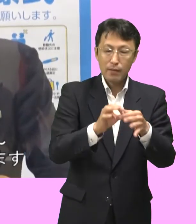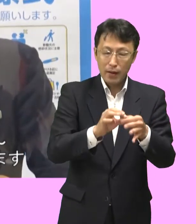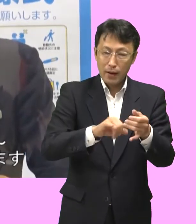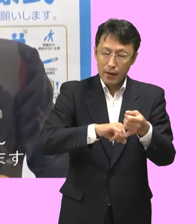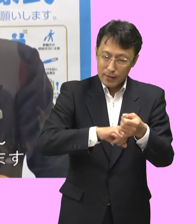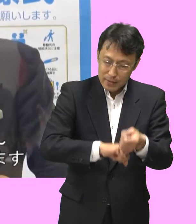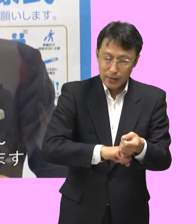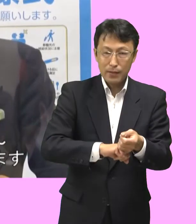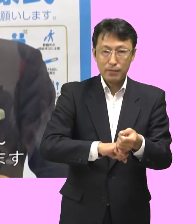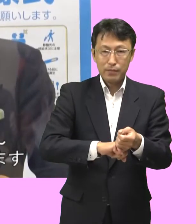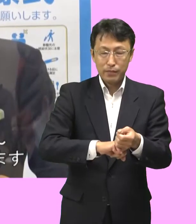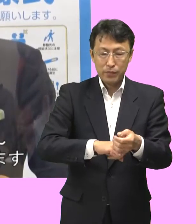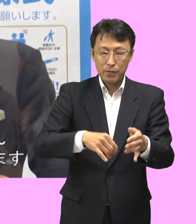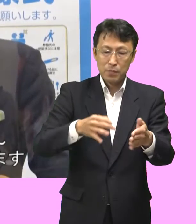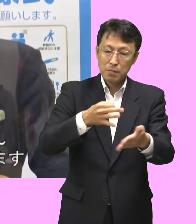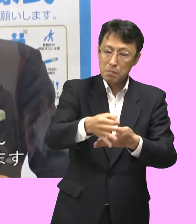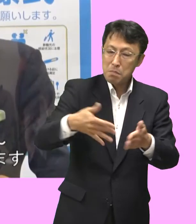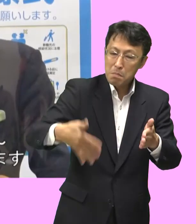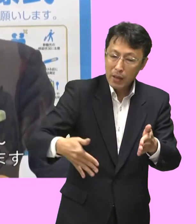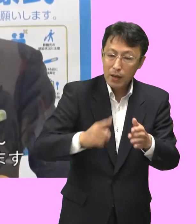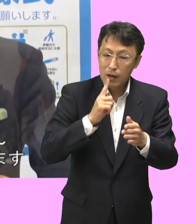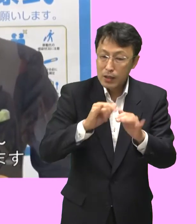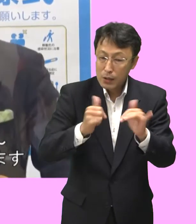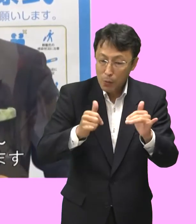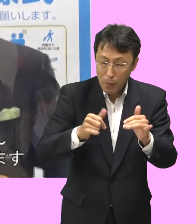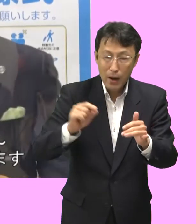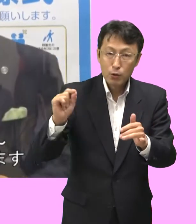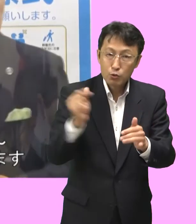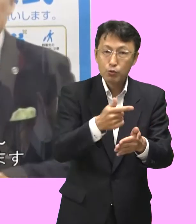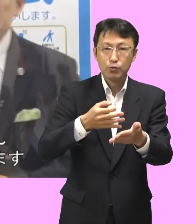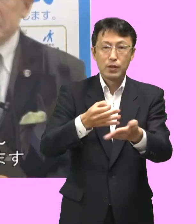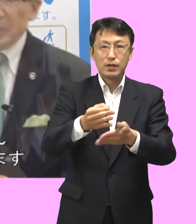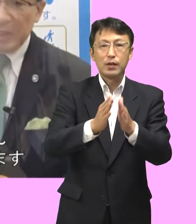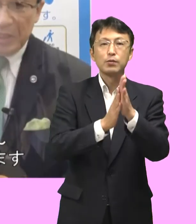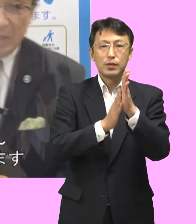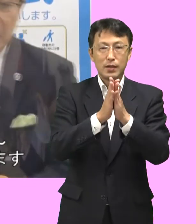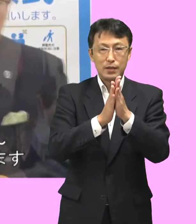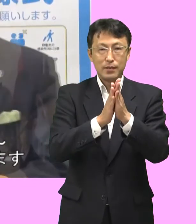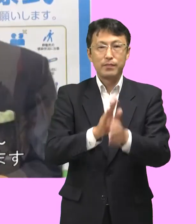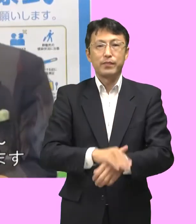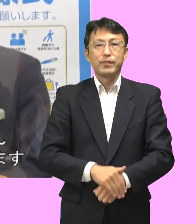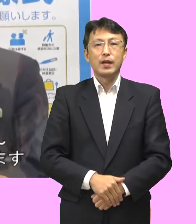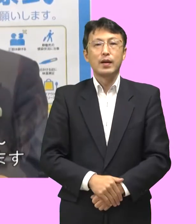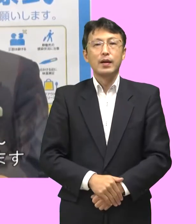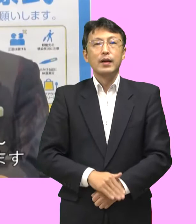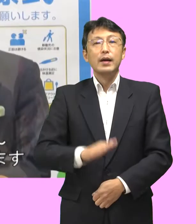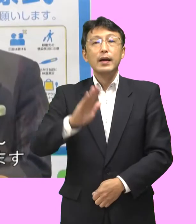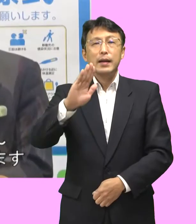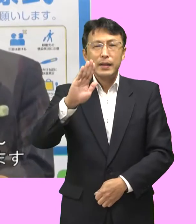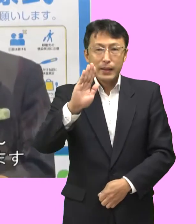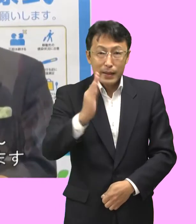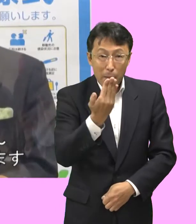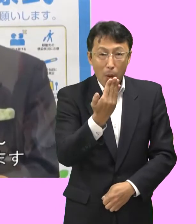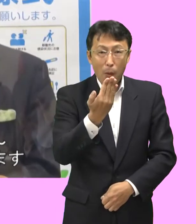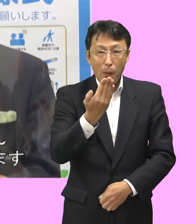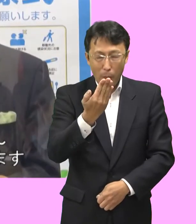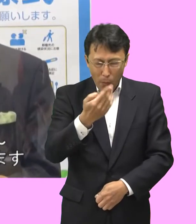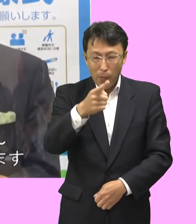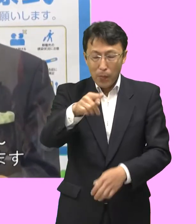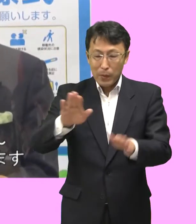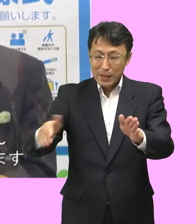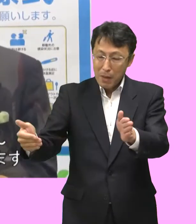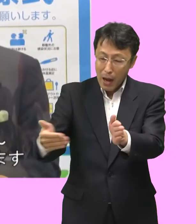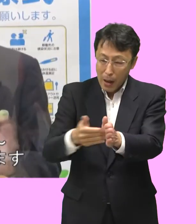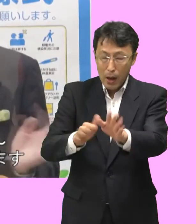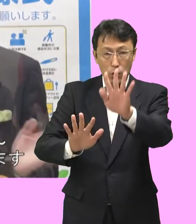いただきたいというふうに考えております。しかし一方でですね、まあ、これもこれまでの状況なども考え